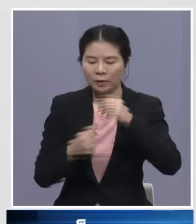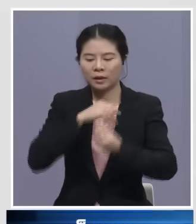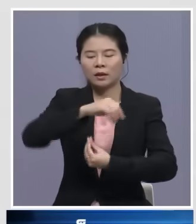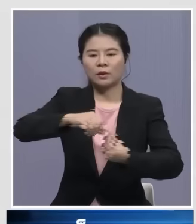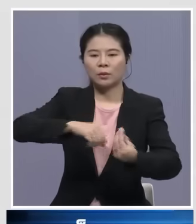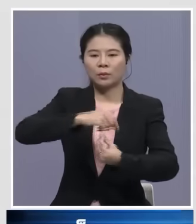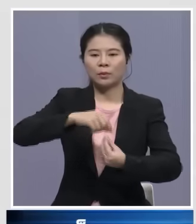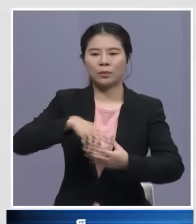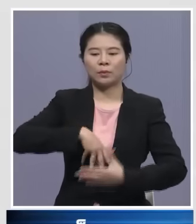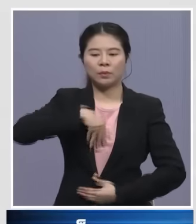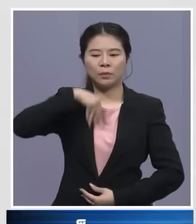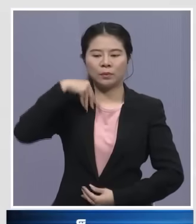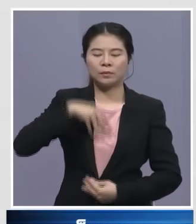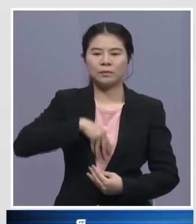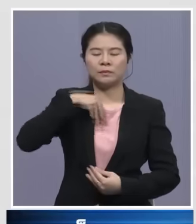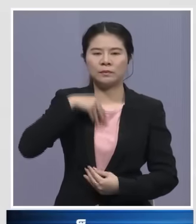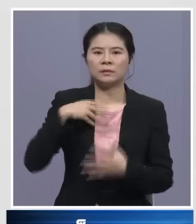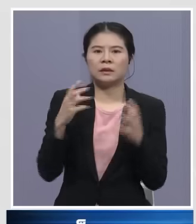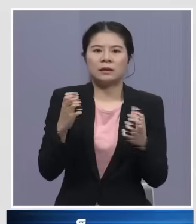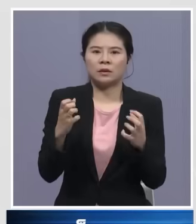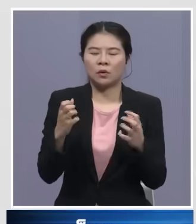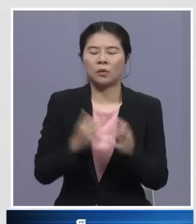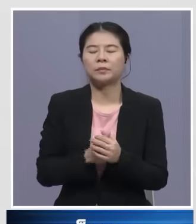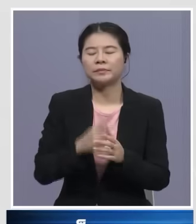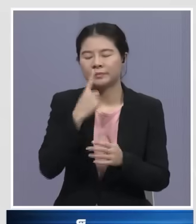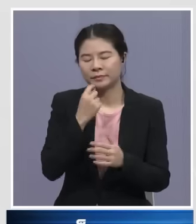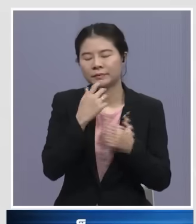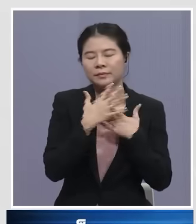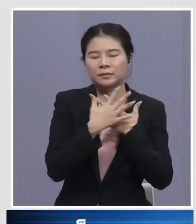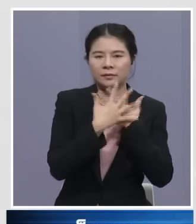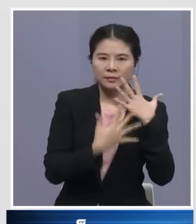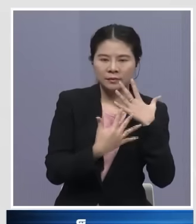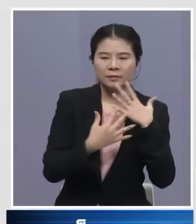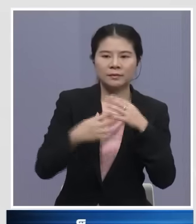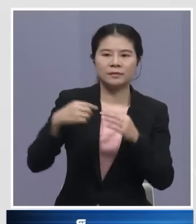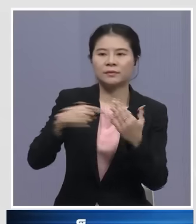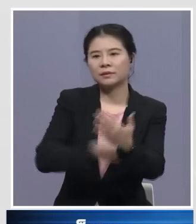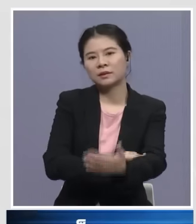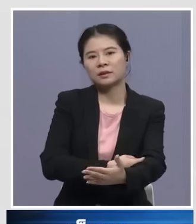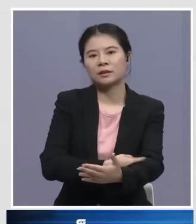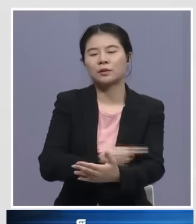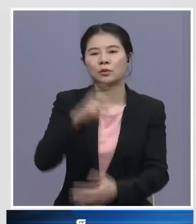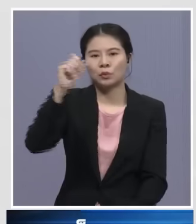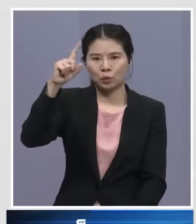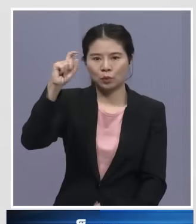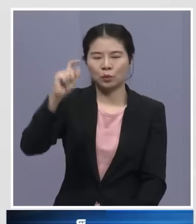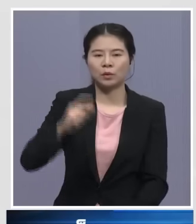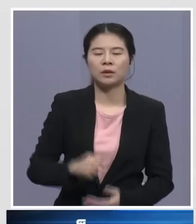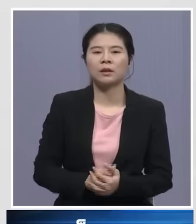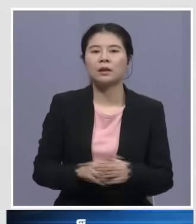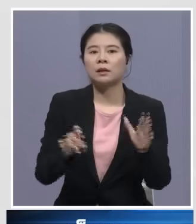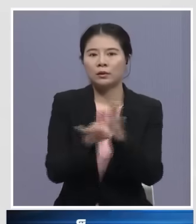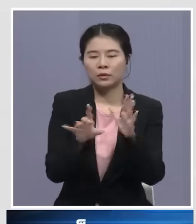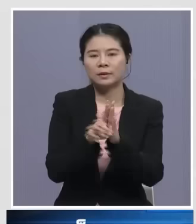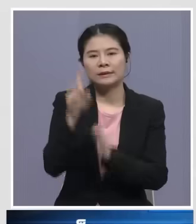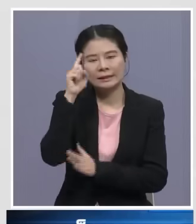เลือดมากขึ้นเรื่อยๆร่างกายก็จะช็อกและต้องมีการให้เลือดด่วนอันนี้ท่านเป็นหมอด้วยไงต้องเปรียบเทียบนะเกี่ยวกับร่างกายและข้อสุดท้ายคือ